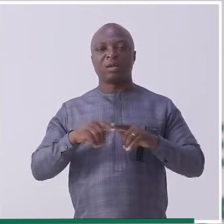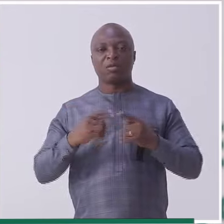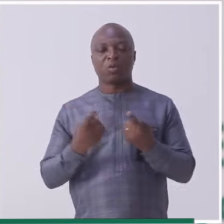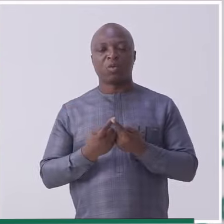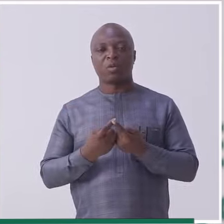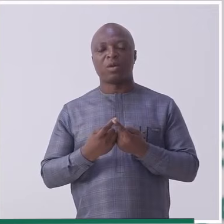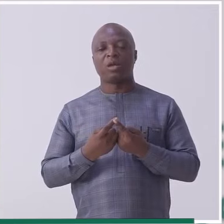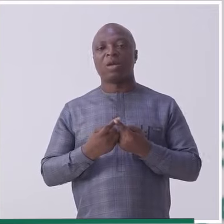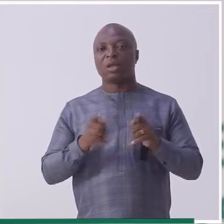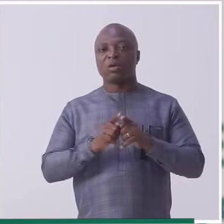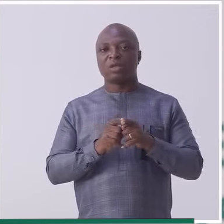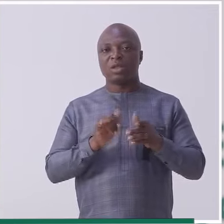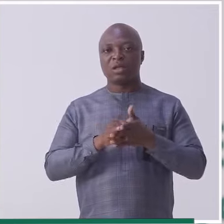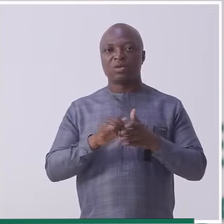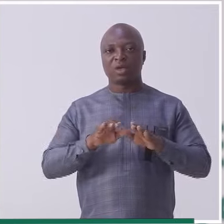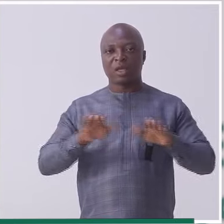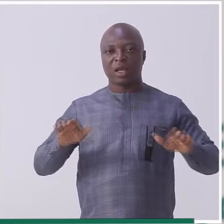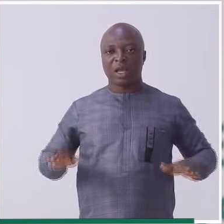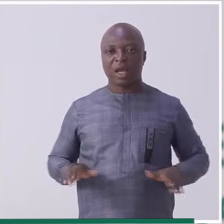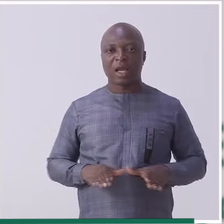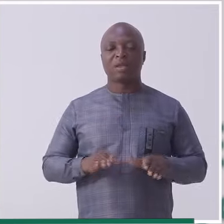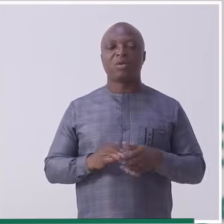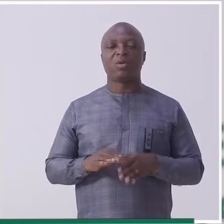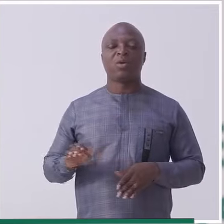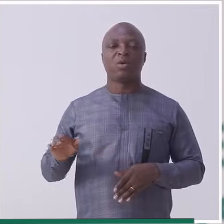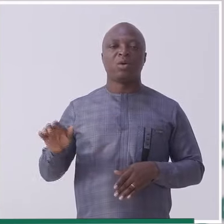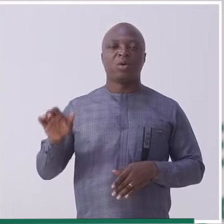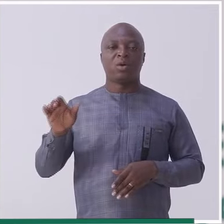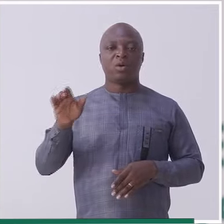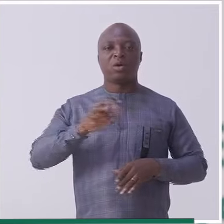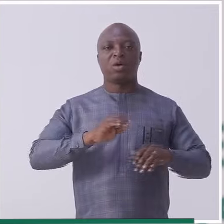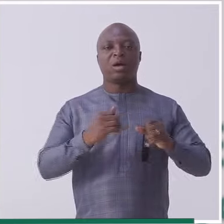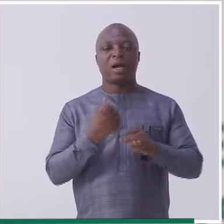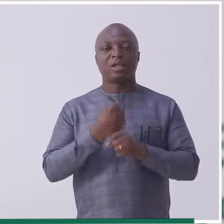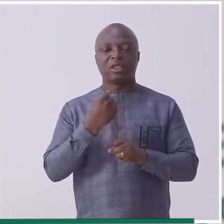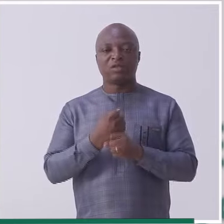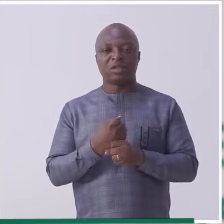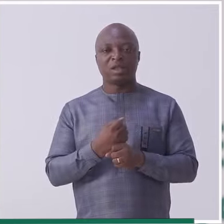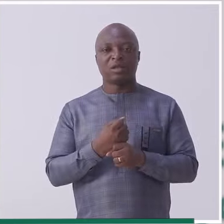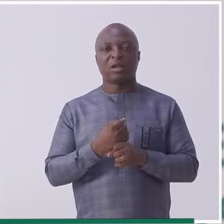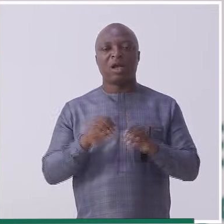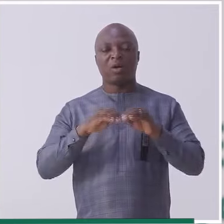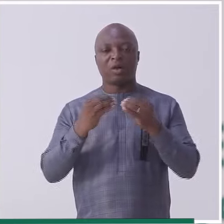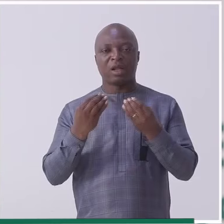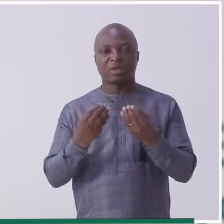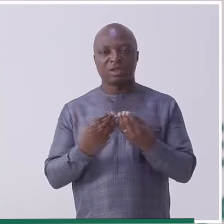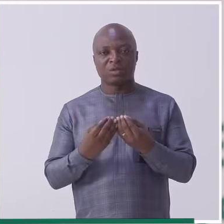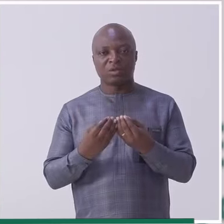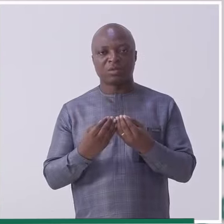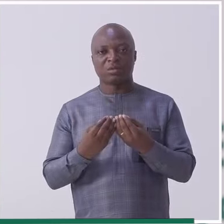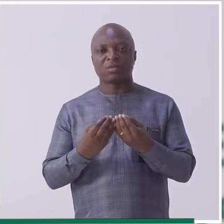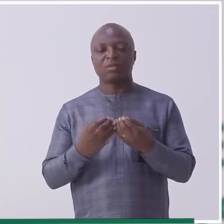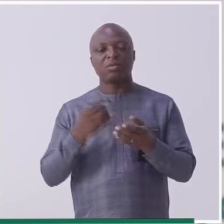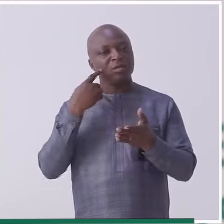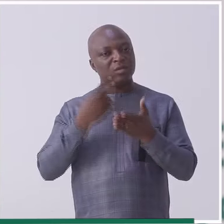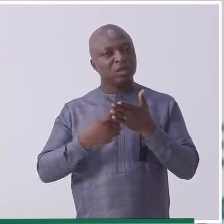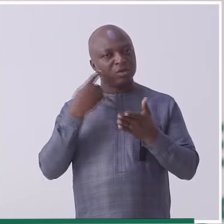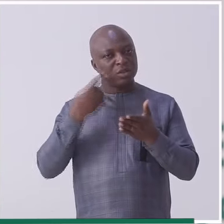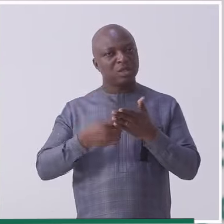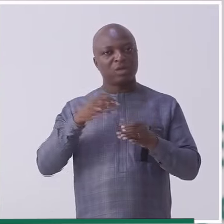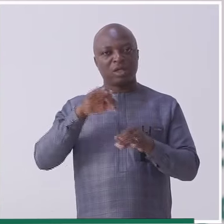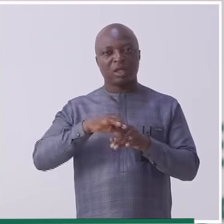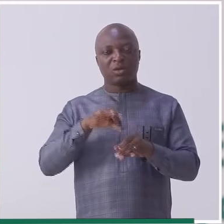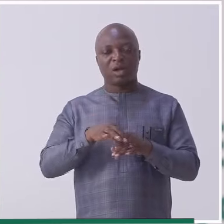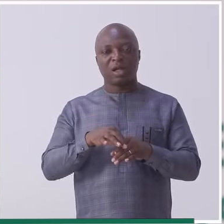démembrements qui, dans le cadre de leur activité, dans l'organisation des consultations